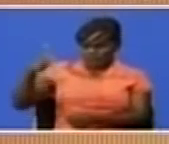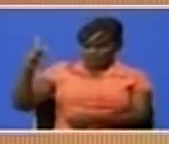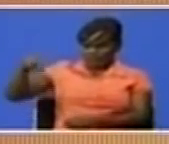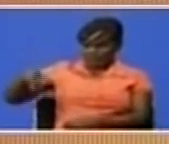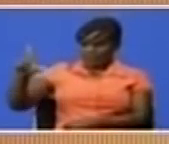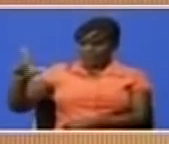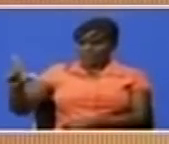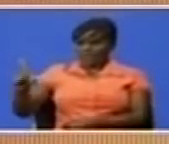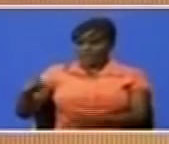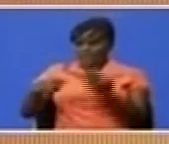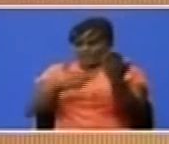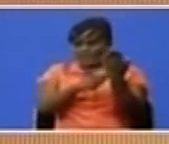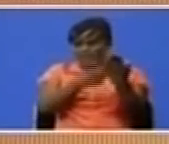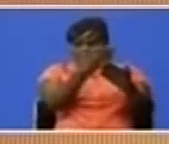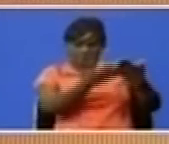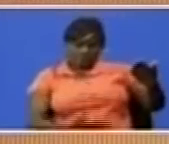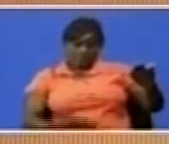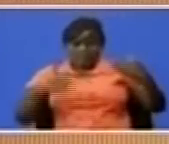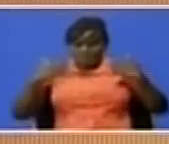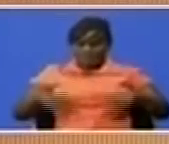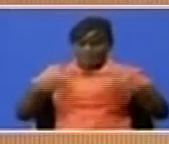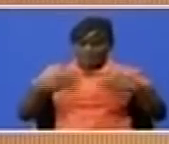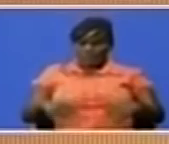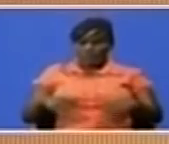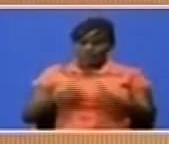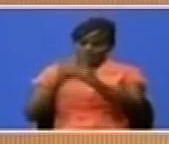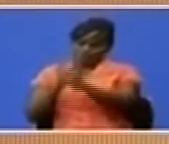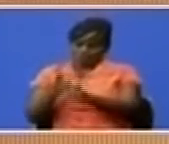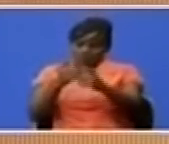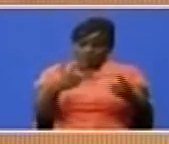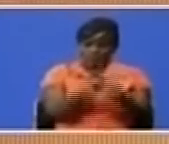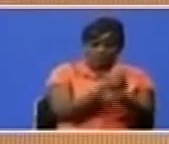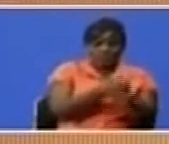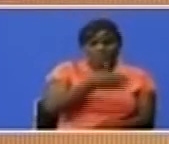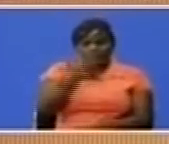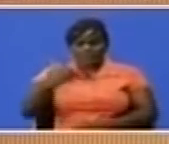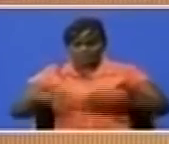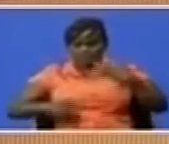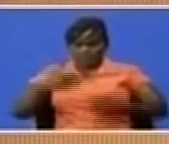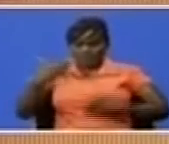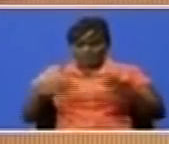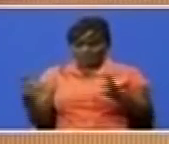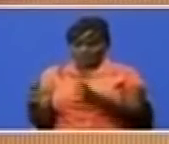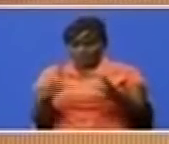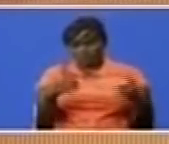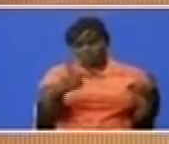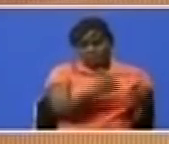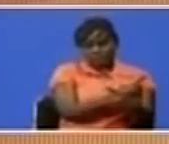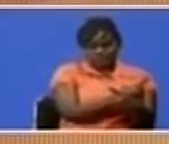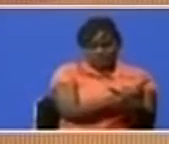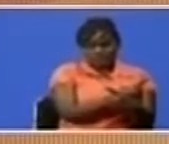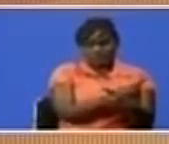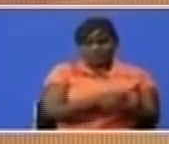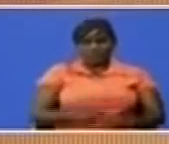limetoa orodha ya baadhi ya wachezaji ambao wanawania tuzo za wachezaji bora nchini katika vitengo mbalimbali. Hii hapa orodha